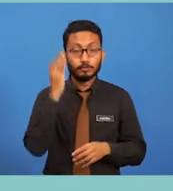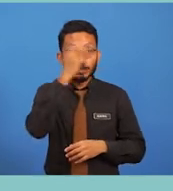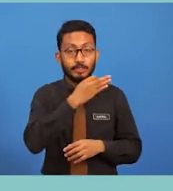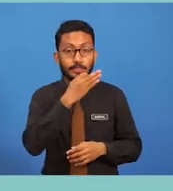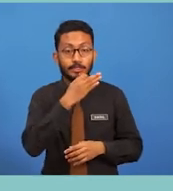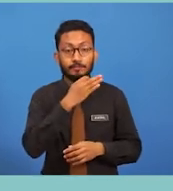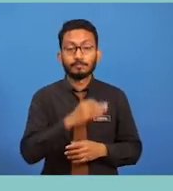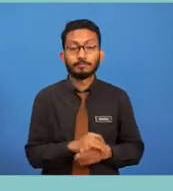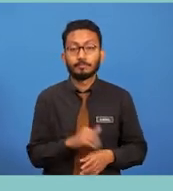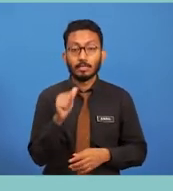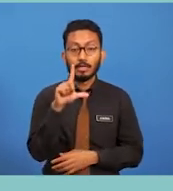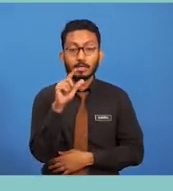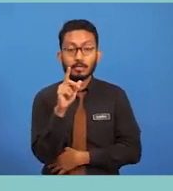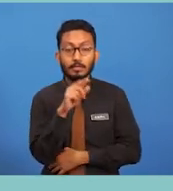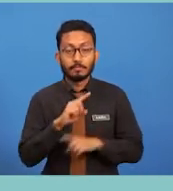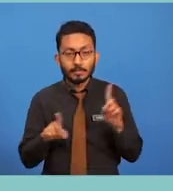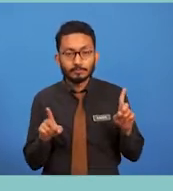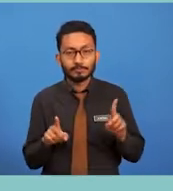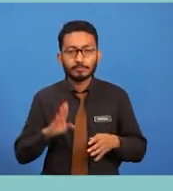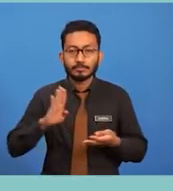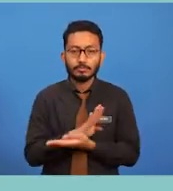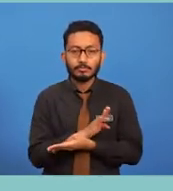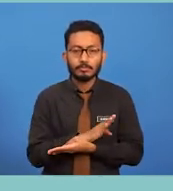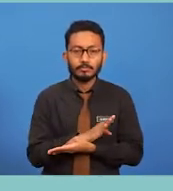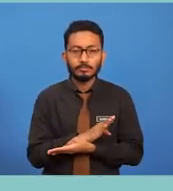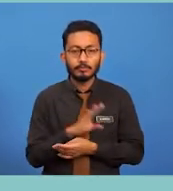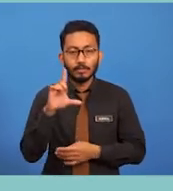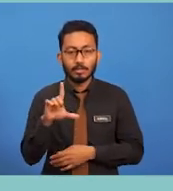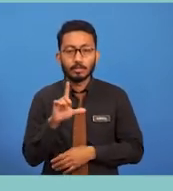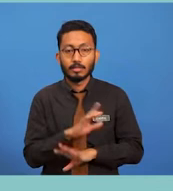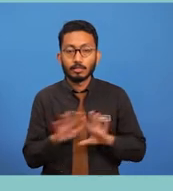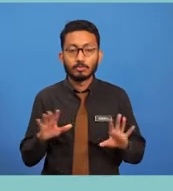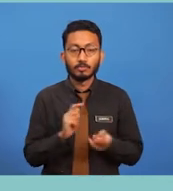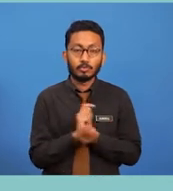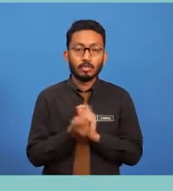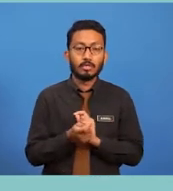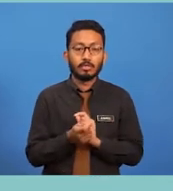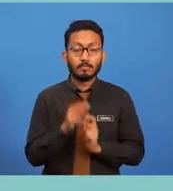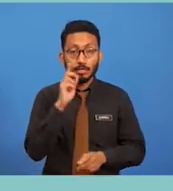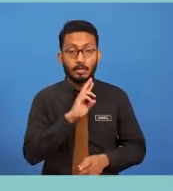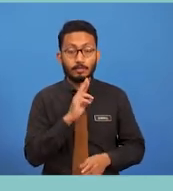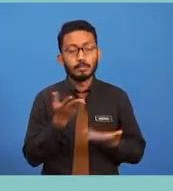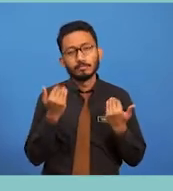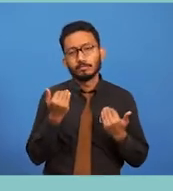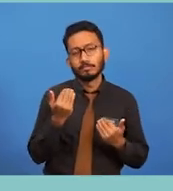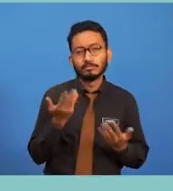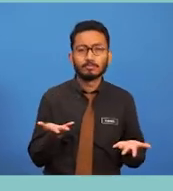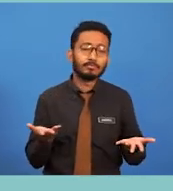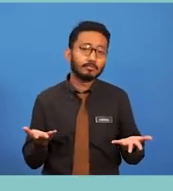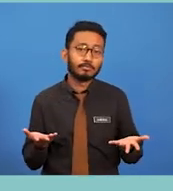Tetapi, kertas litmus merah tidak berubah kepada biru. Terangkan mengapa.